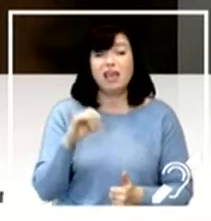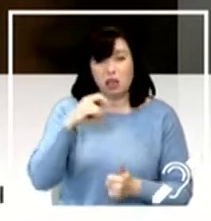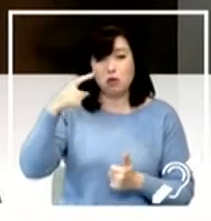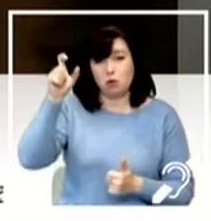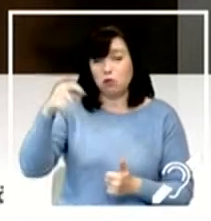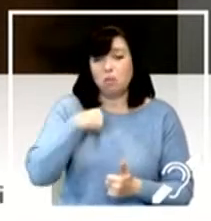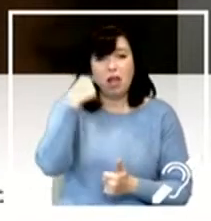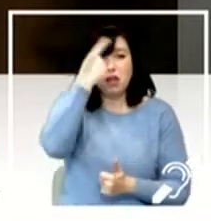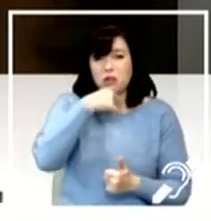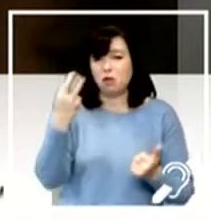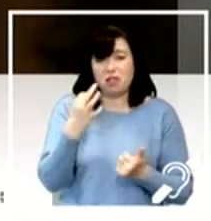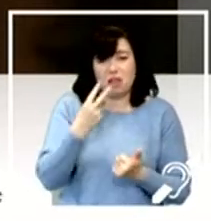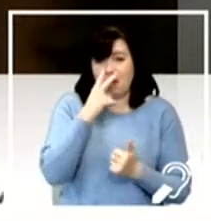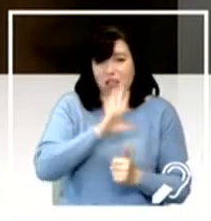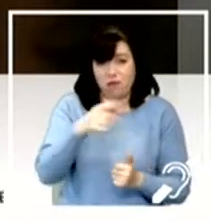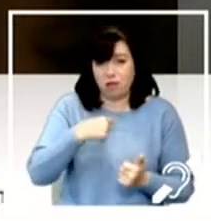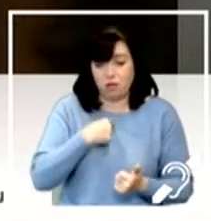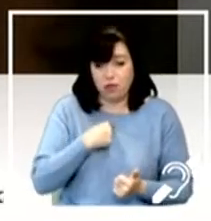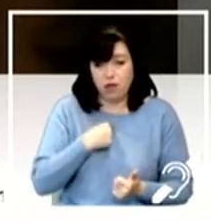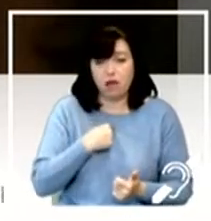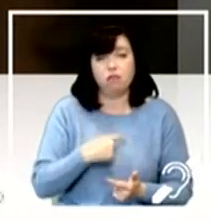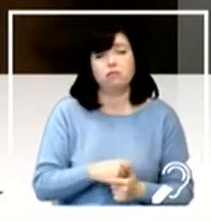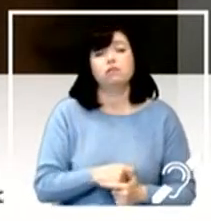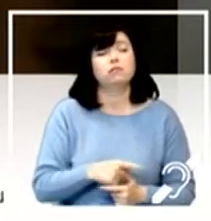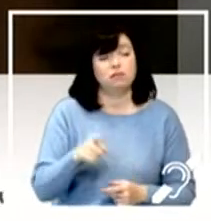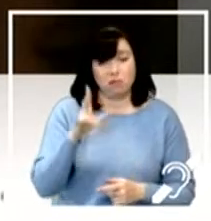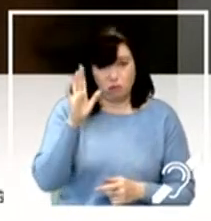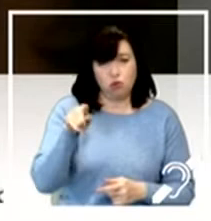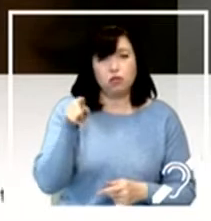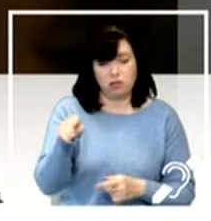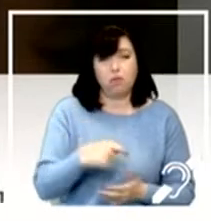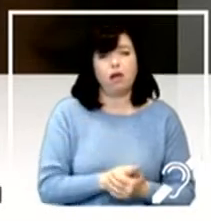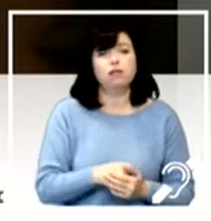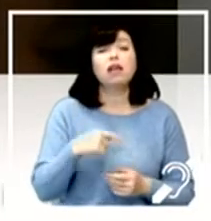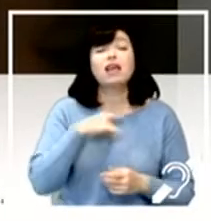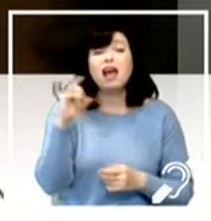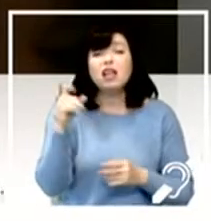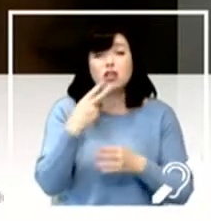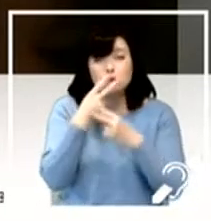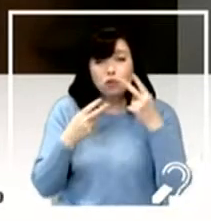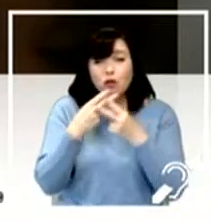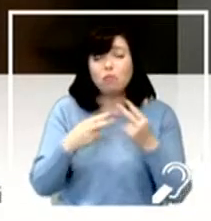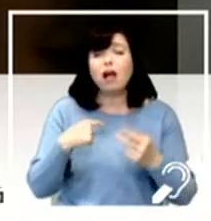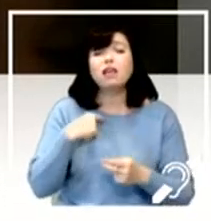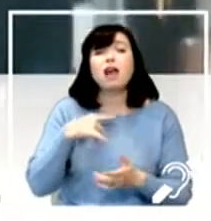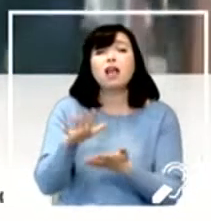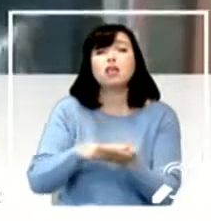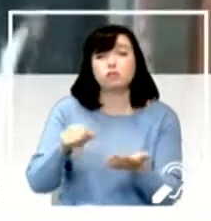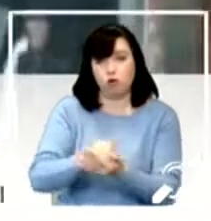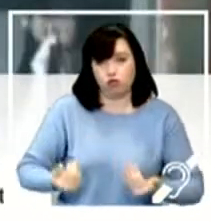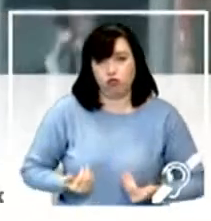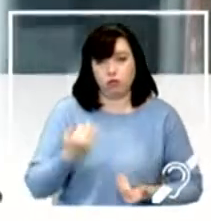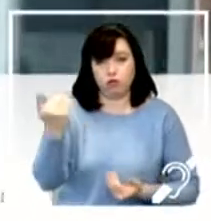în față, nu mă văzut niciodată în viață, răduiește. Nu uita, din pușcărie îmi vine mai ușor să canturez viața cuiva. În